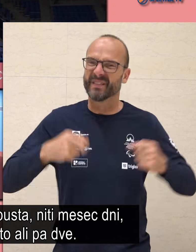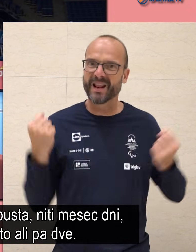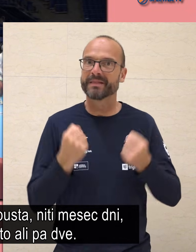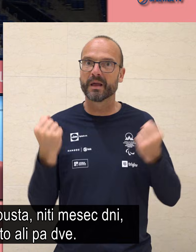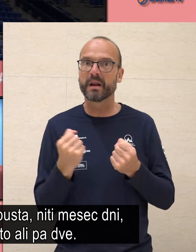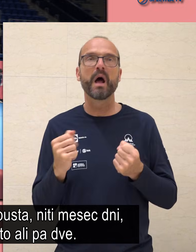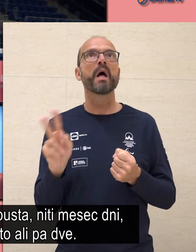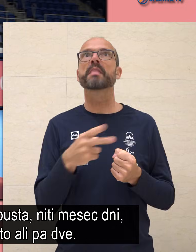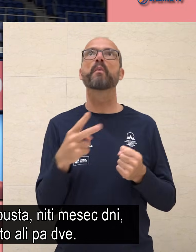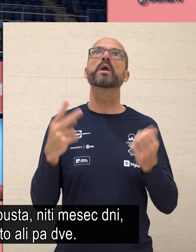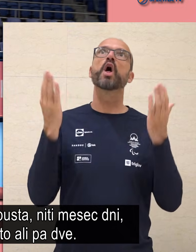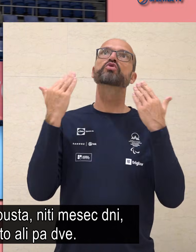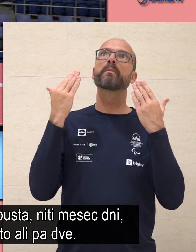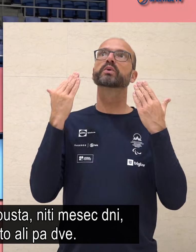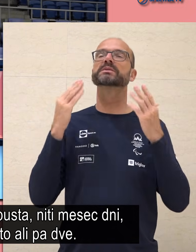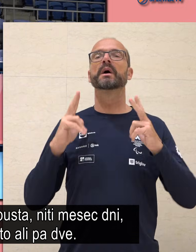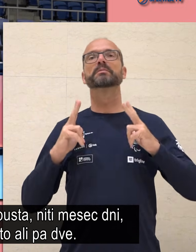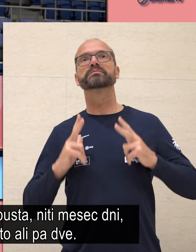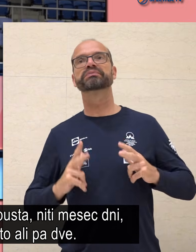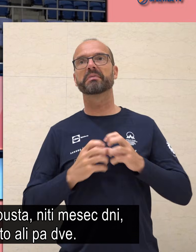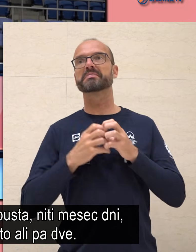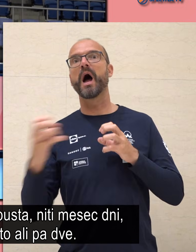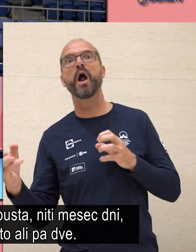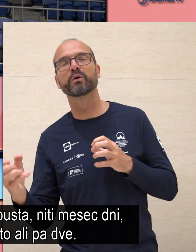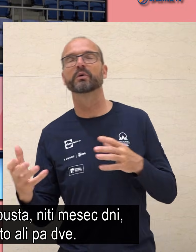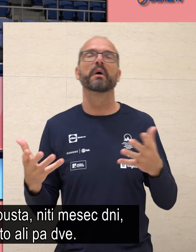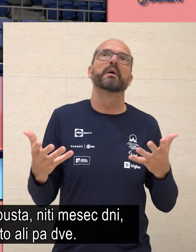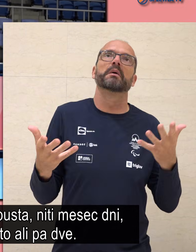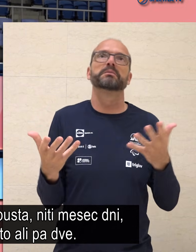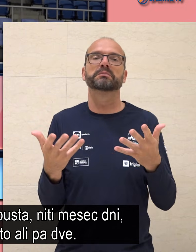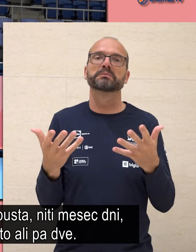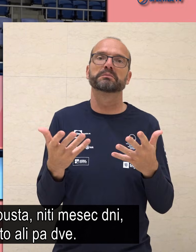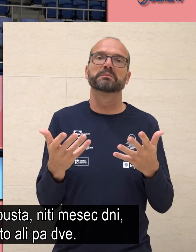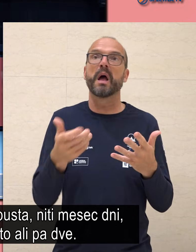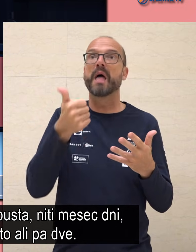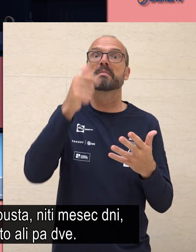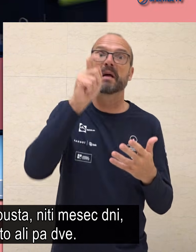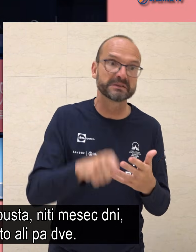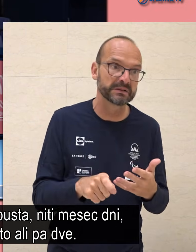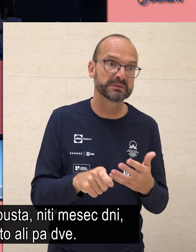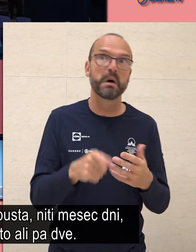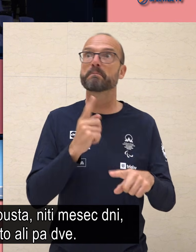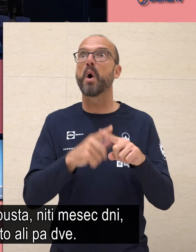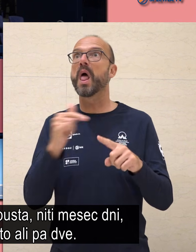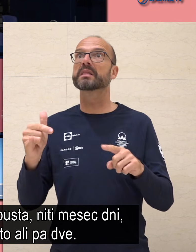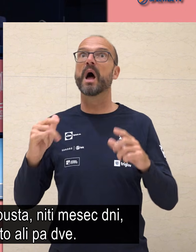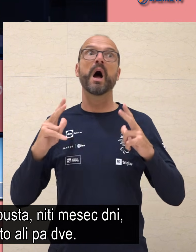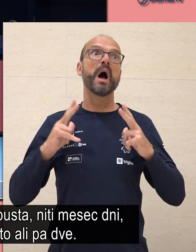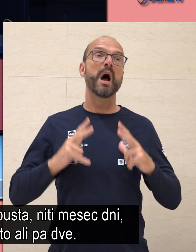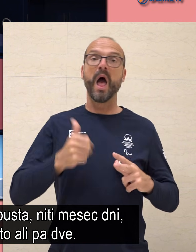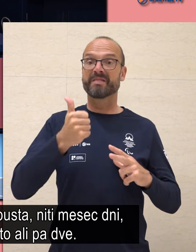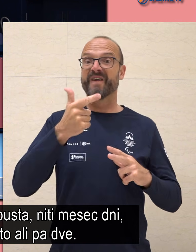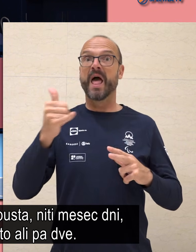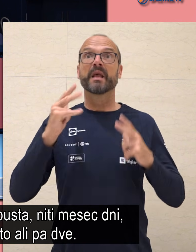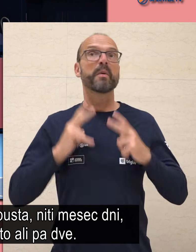moramo si privoščiti dopusta daljšega, se pravi, niti mesec dni, ne, nekaj še pol